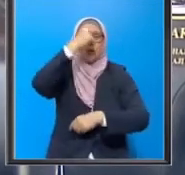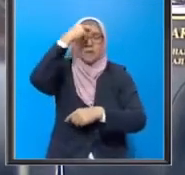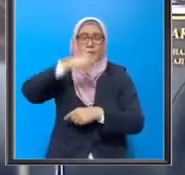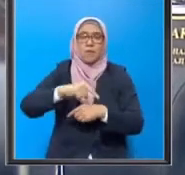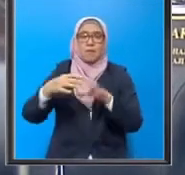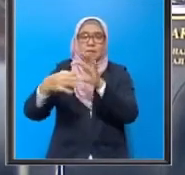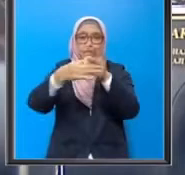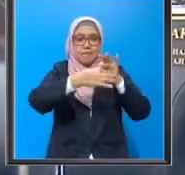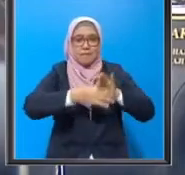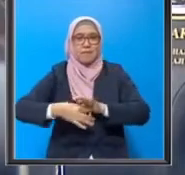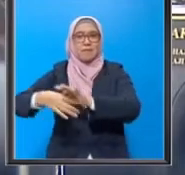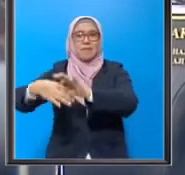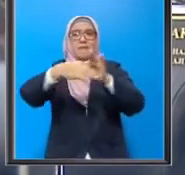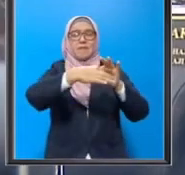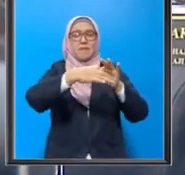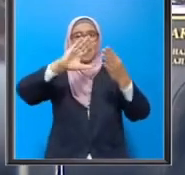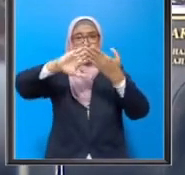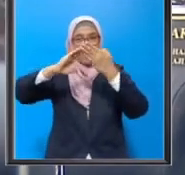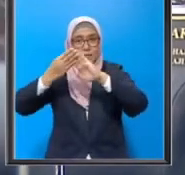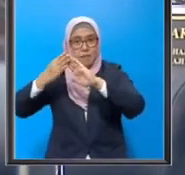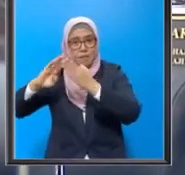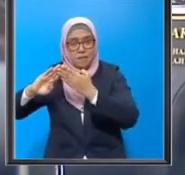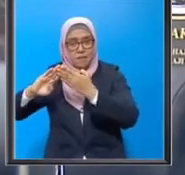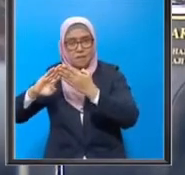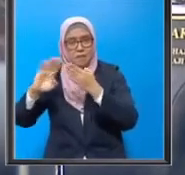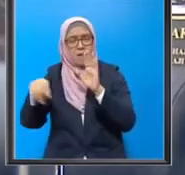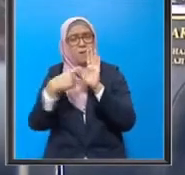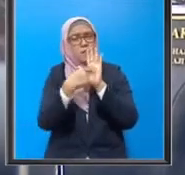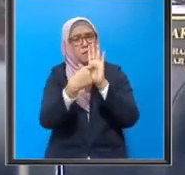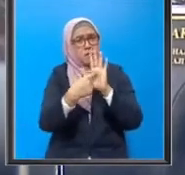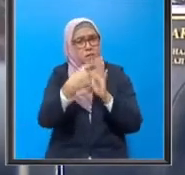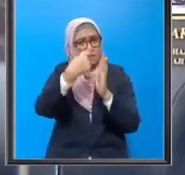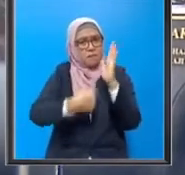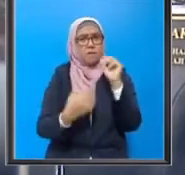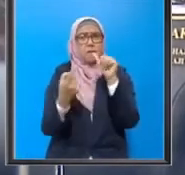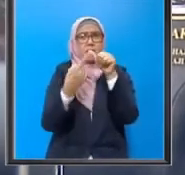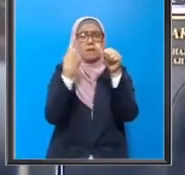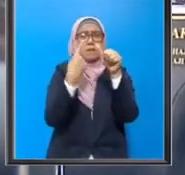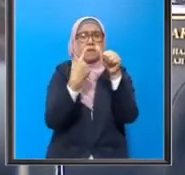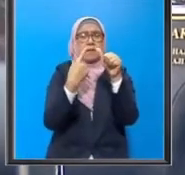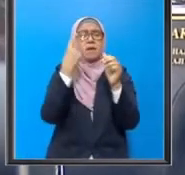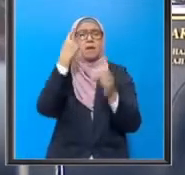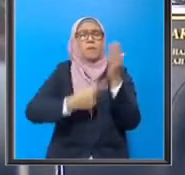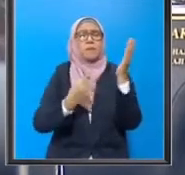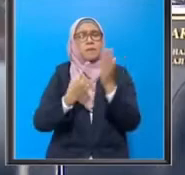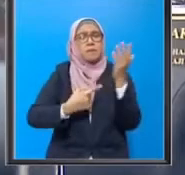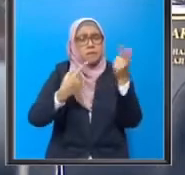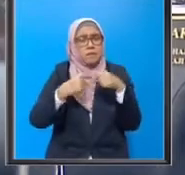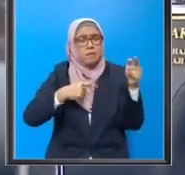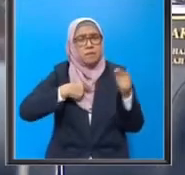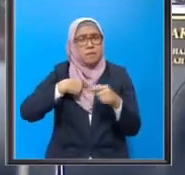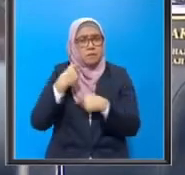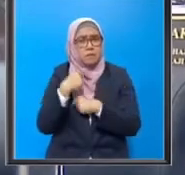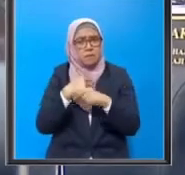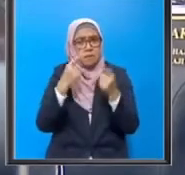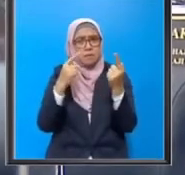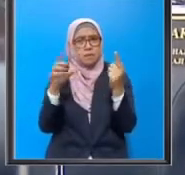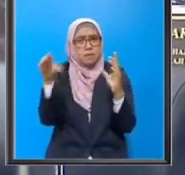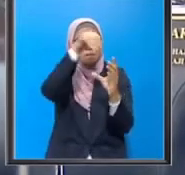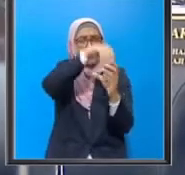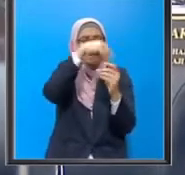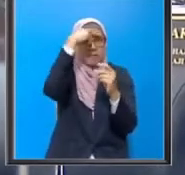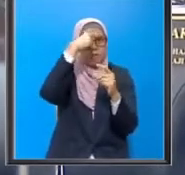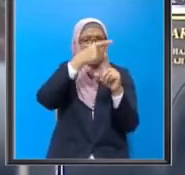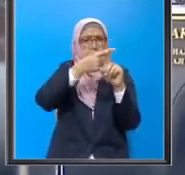community Apakah indikator utama yang diambil kira oleh pihak Kementerian untuk membentuk pembinaan sebuah Kompleks sukan